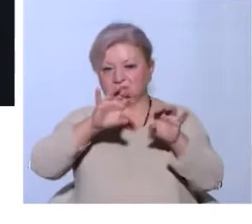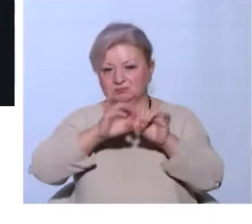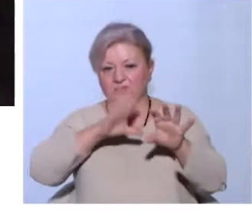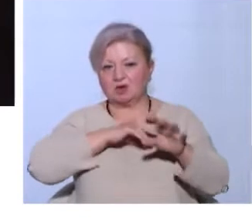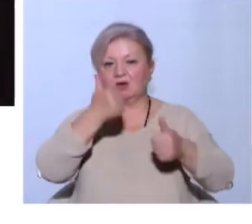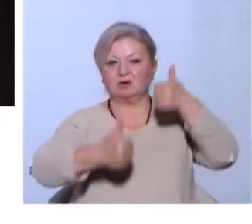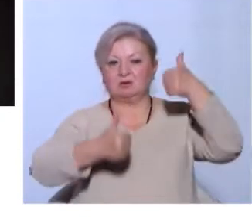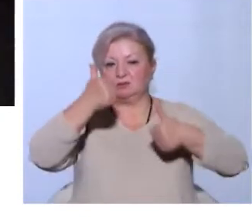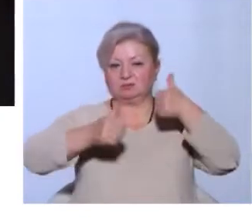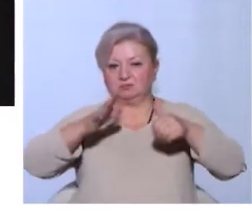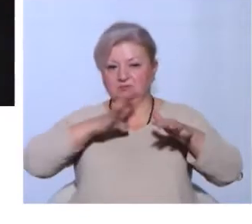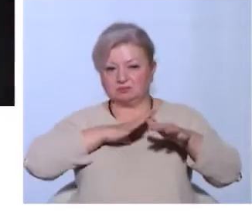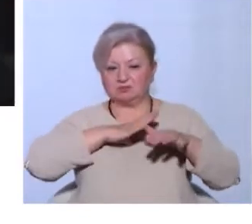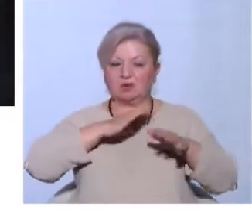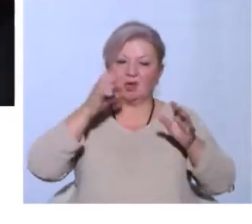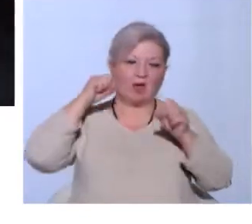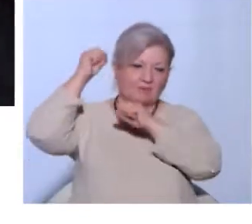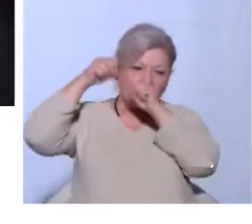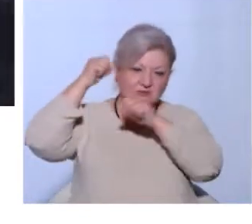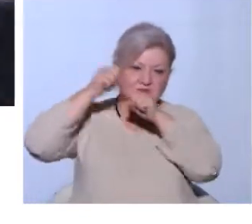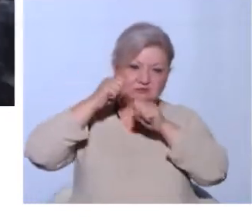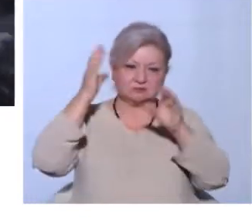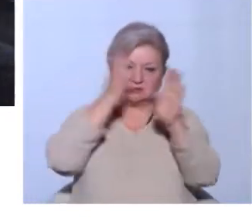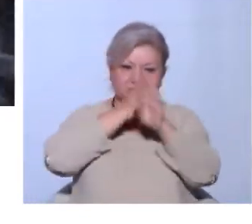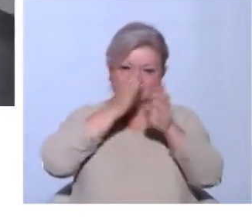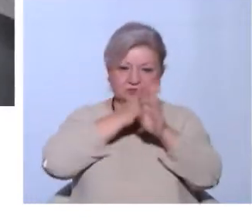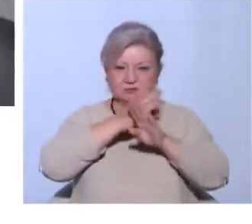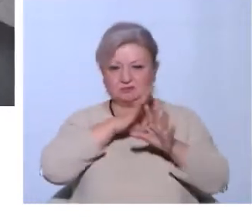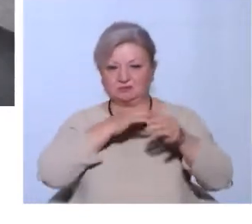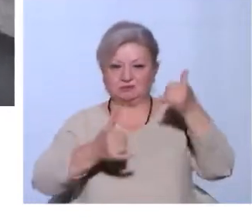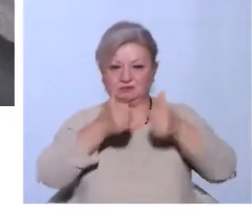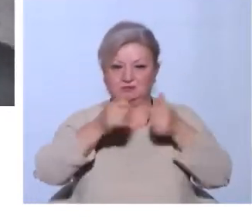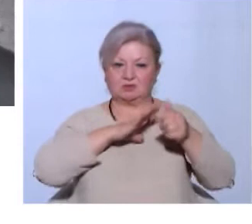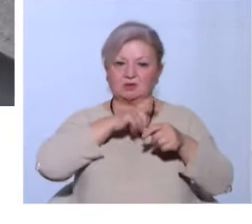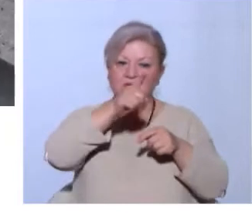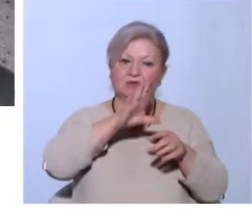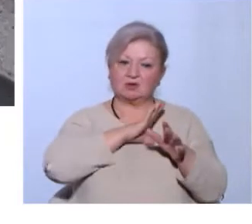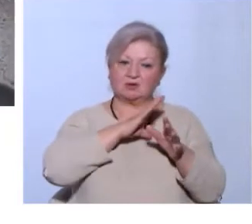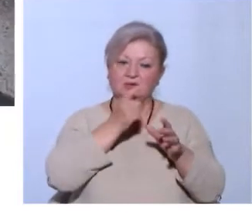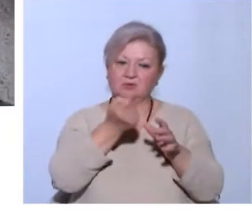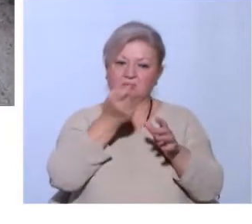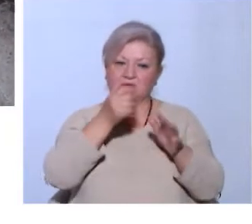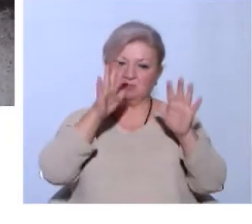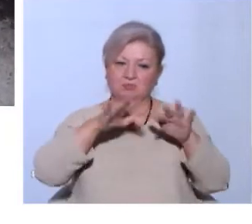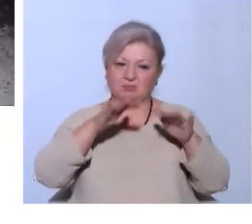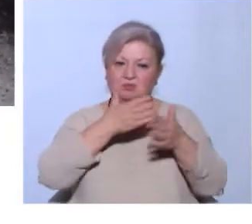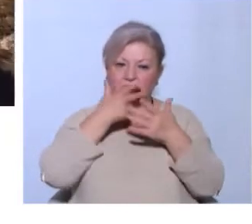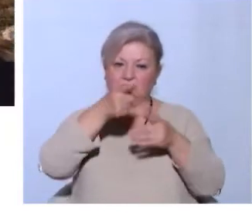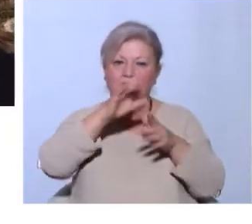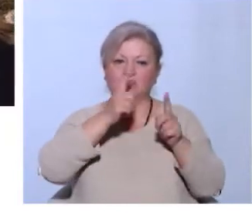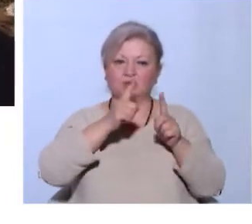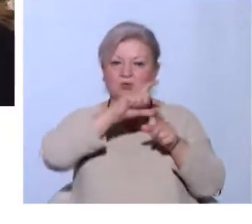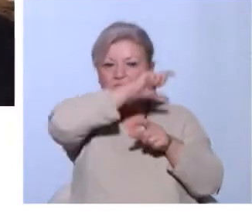იქ აფხაზეთის კლიმატს და აფხაზეთის კლიმატს შევადარე და ვთქვი რომ ნაკლებად ნალექიანია მისი სანაპირო ზოლი. იმიტომ რომ